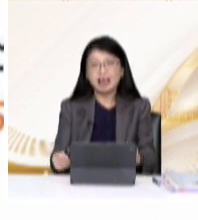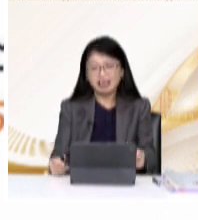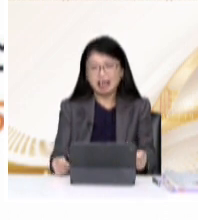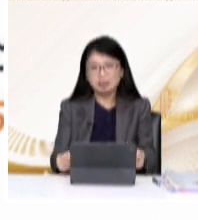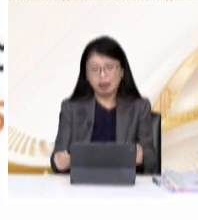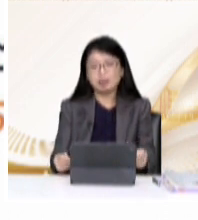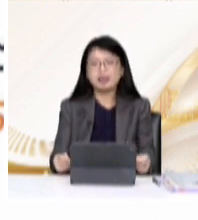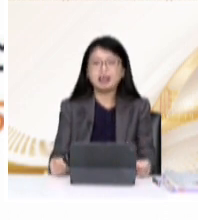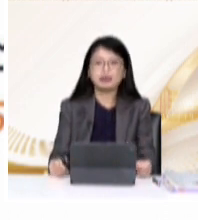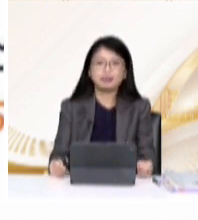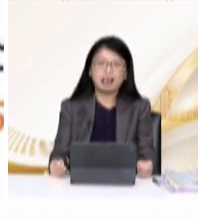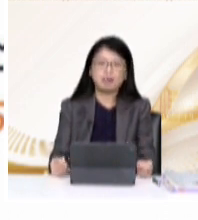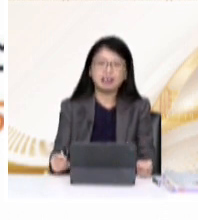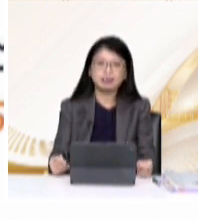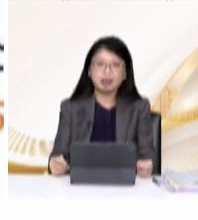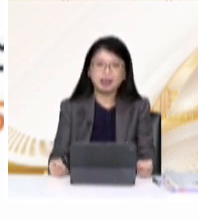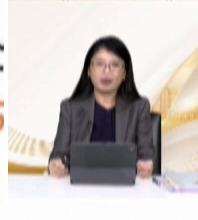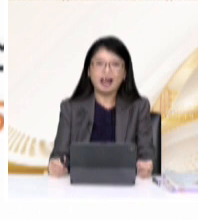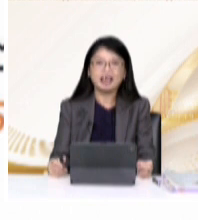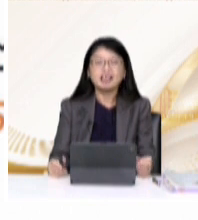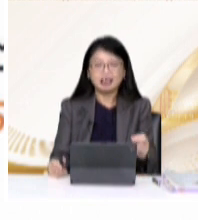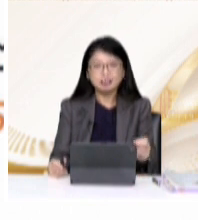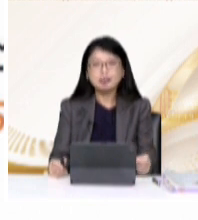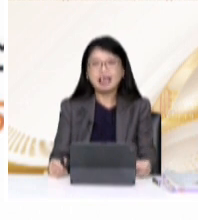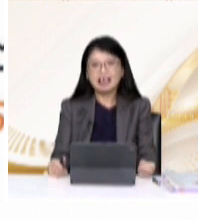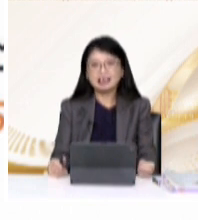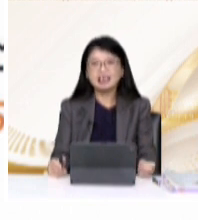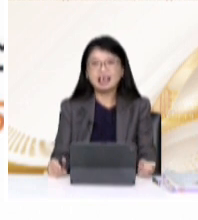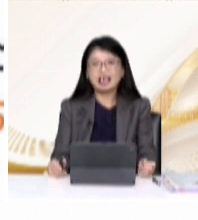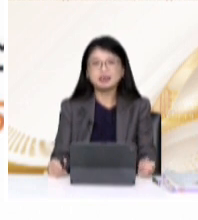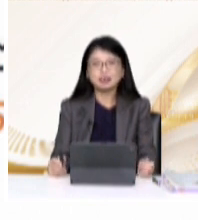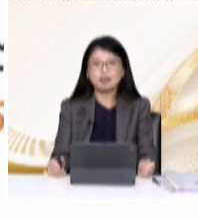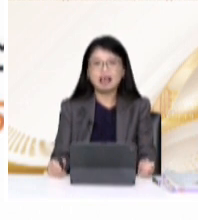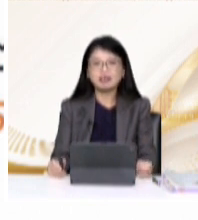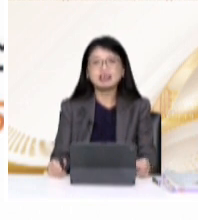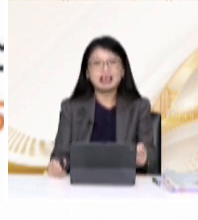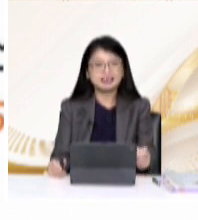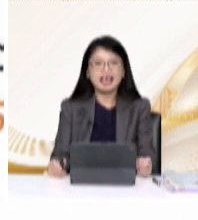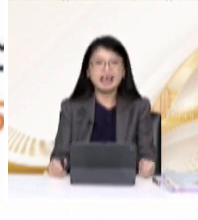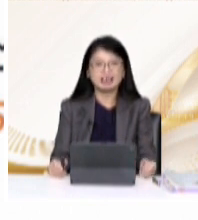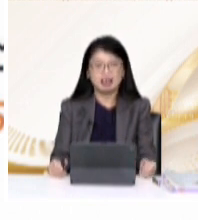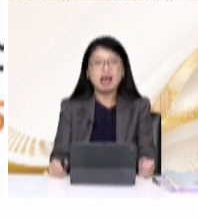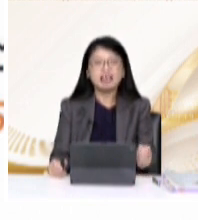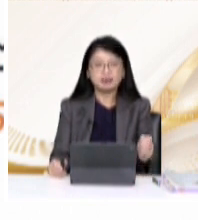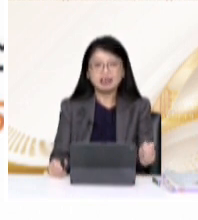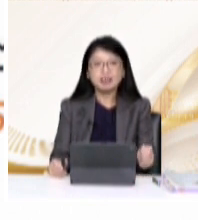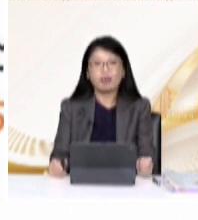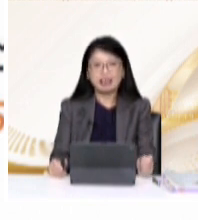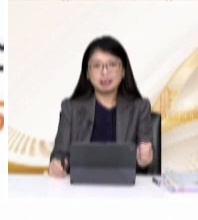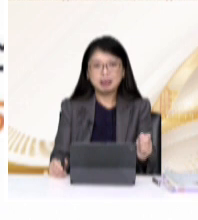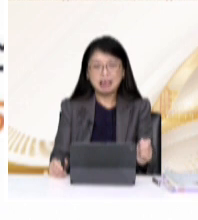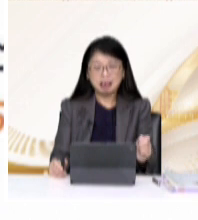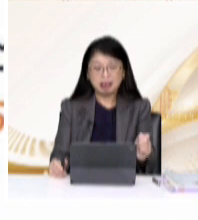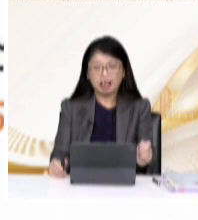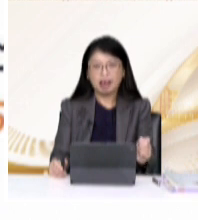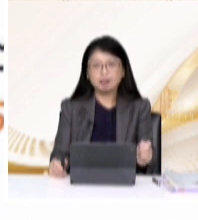ำนาจในการปรับเป็นพินัยโดยตรงถามว่าท่านต้องทำอย่างไรท่านก็มีหน้าที่นะคะส่วนต่อมาก็คือการแจ้งให้เจ้าหน้าที่ของรัฐ